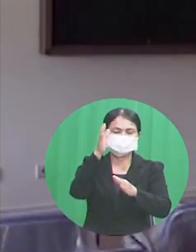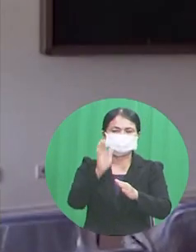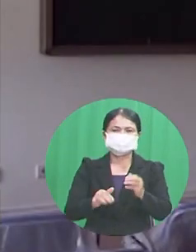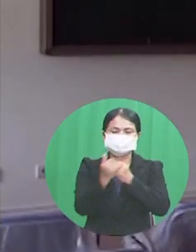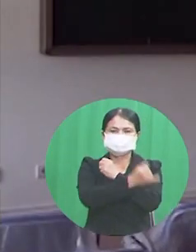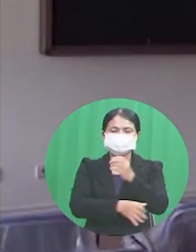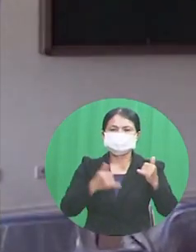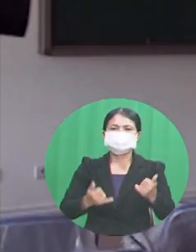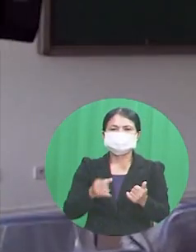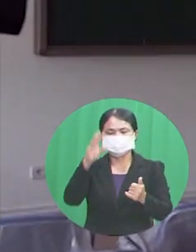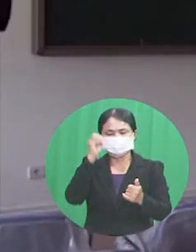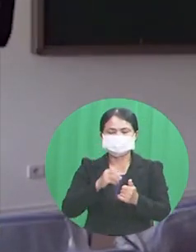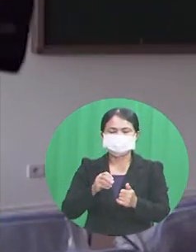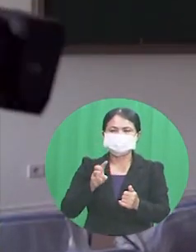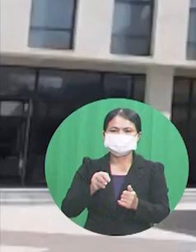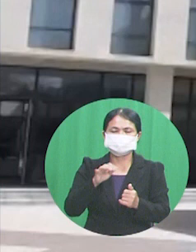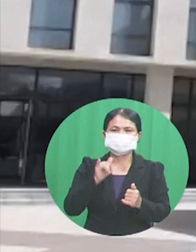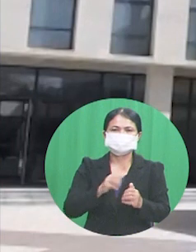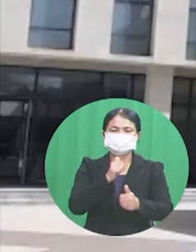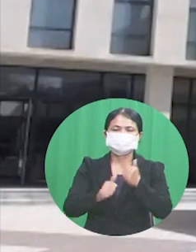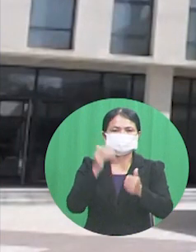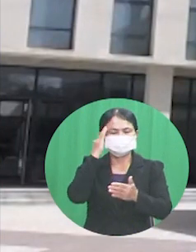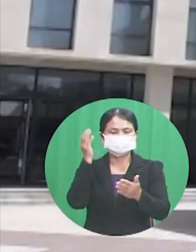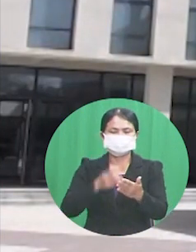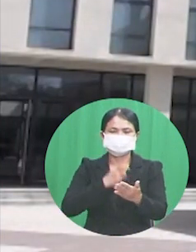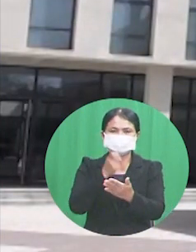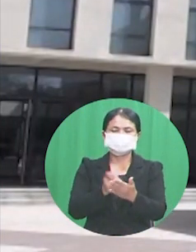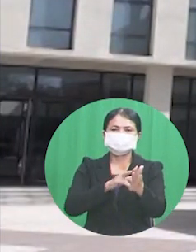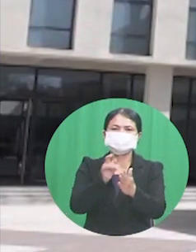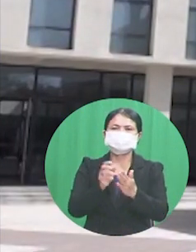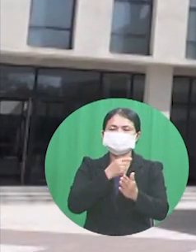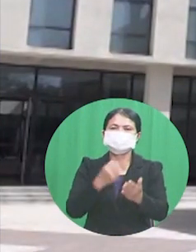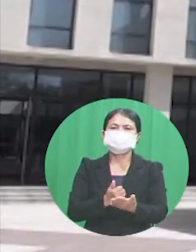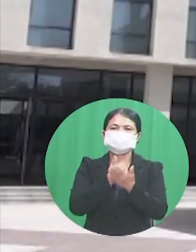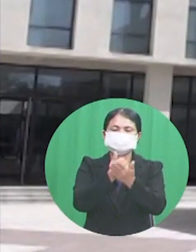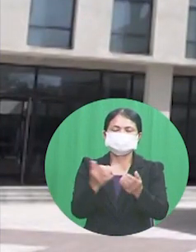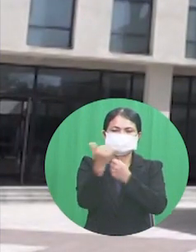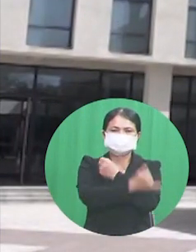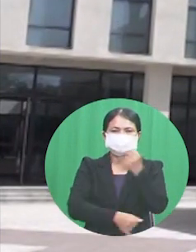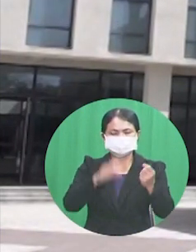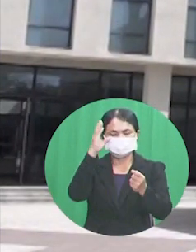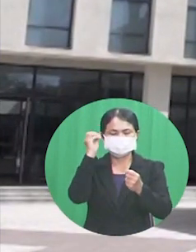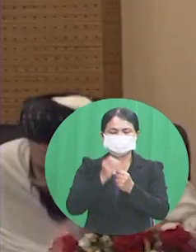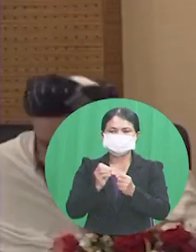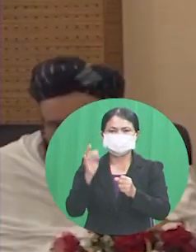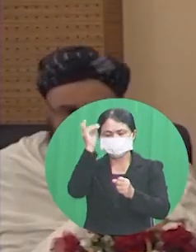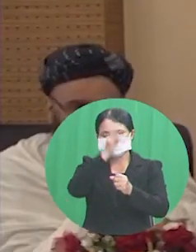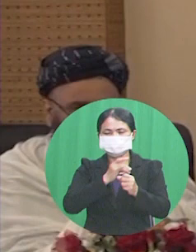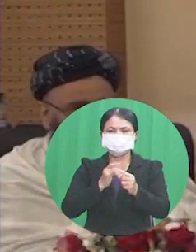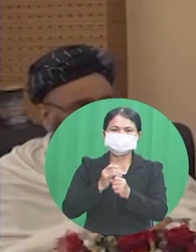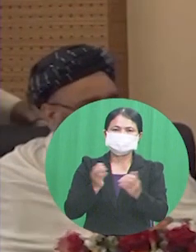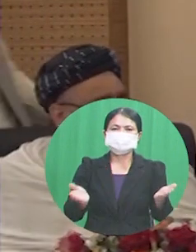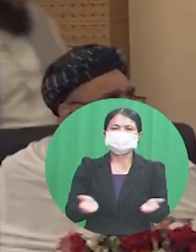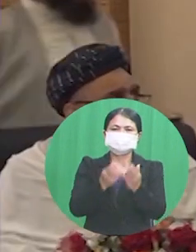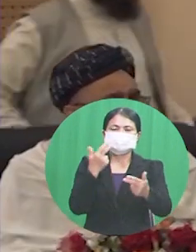ប្រទេសនេះលោកហាកានីបានសម្ដែងការដឹងគុណរដ្ឋាភិបាលចិនដែលបានជួយប្រទេសរបស់លោកខណៈដែលអាហ្វហ្គានីស្ថានទើបងើបចេ